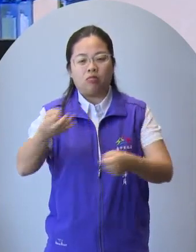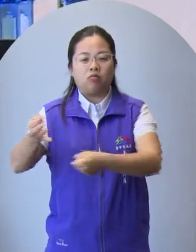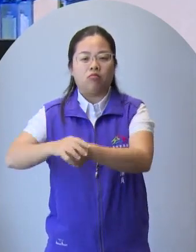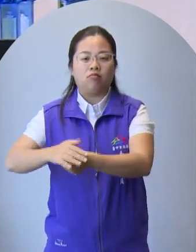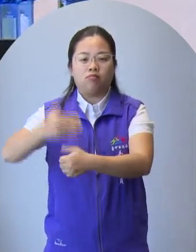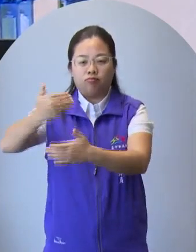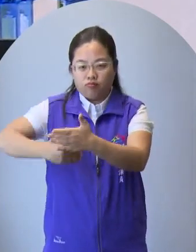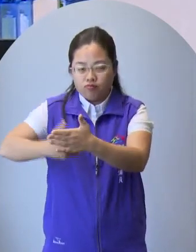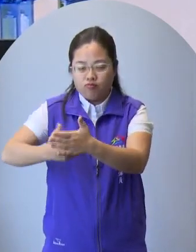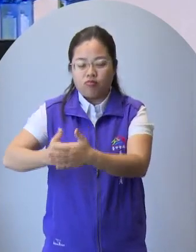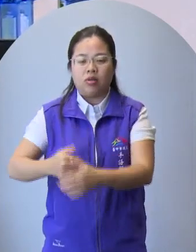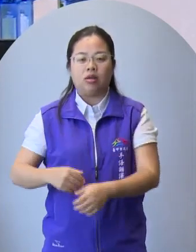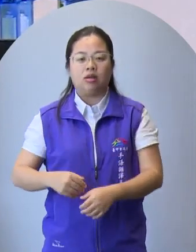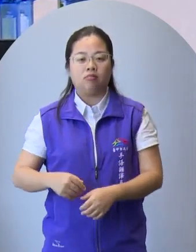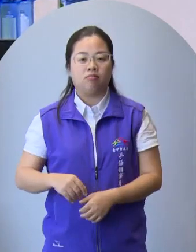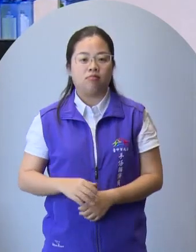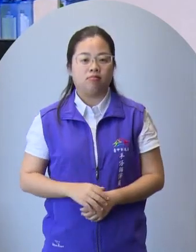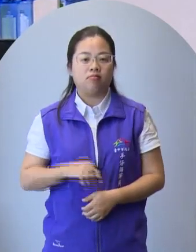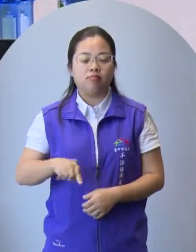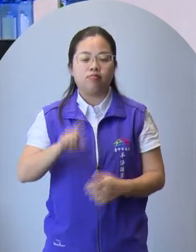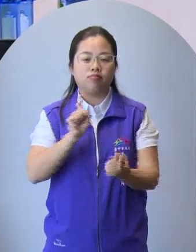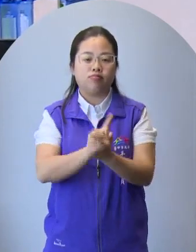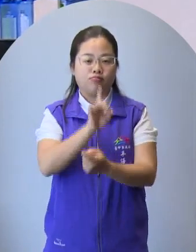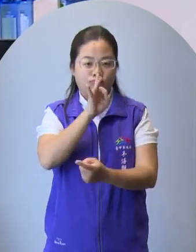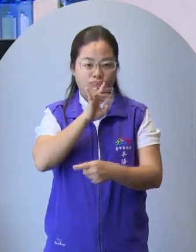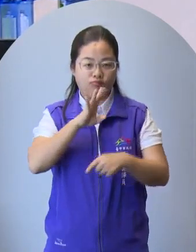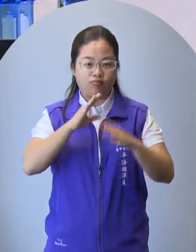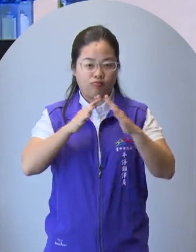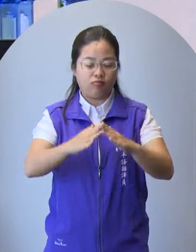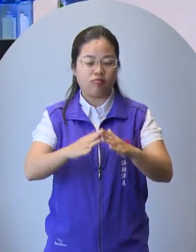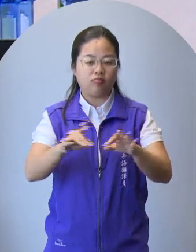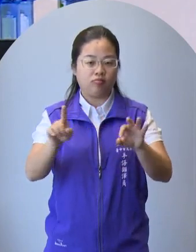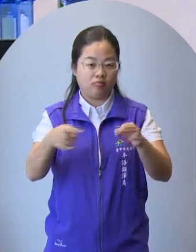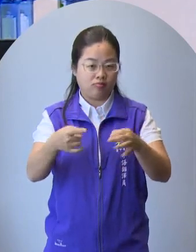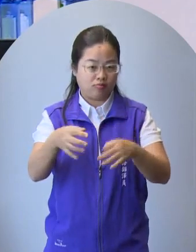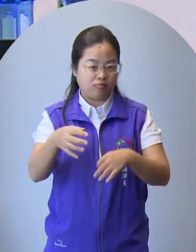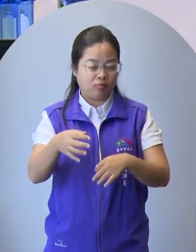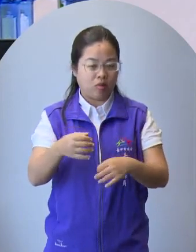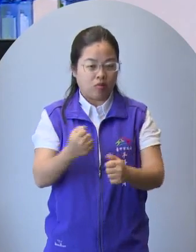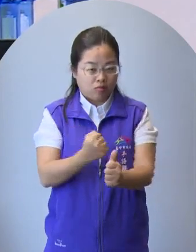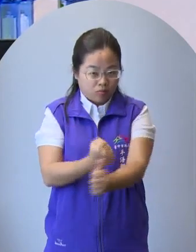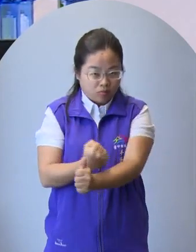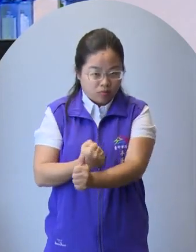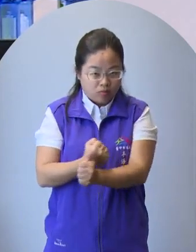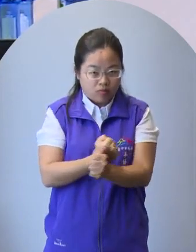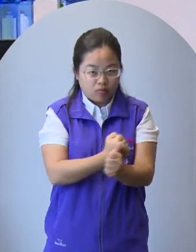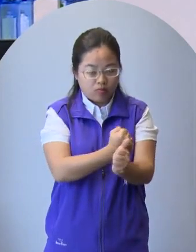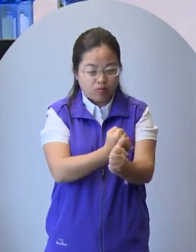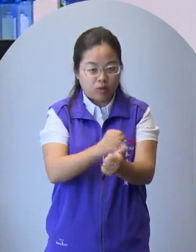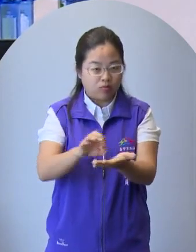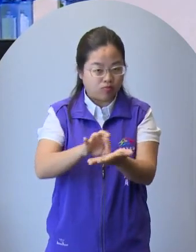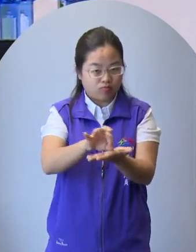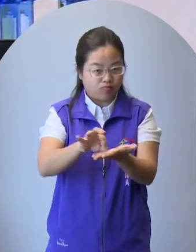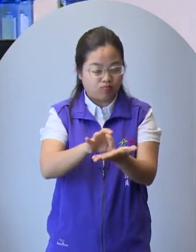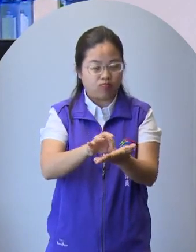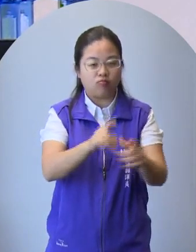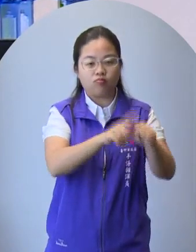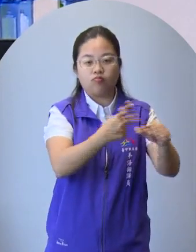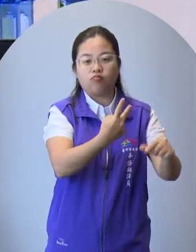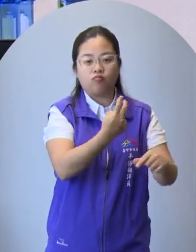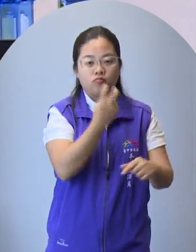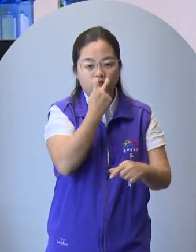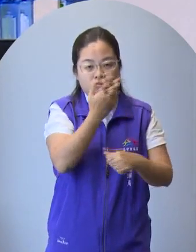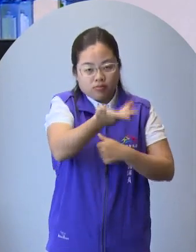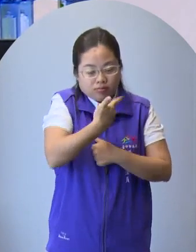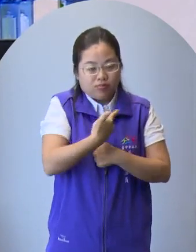对至少这个是对本市的这个财政哈纪律 以及财政的效果，那中央给我们